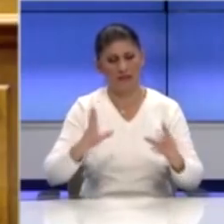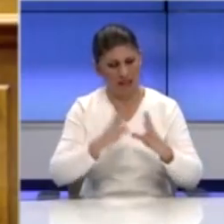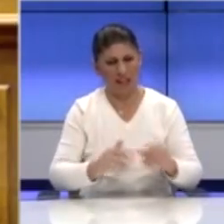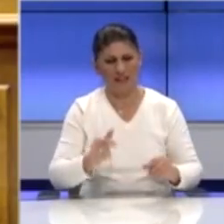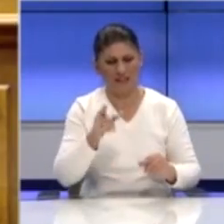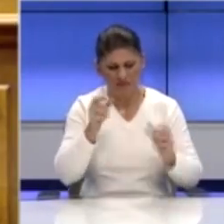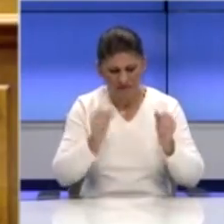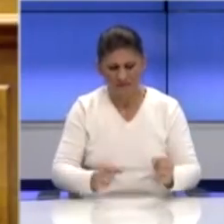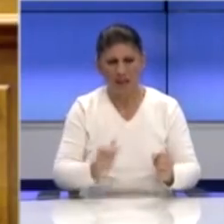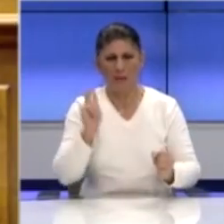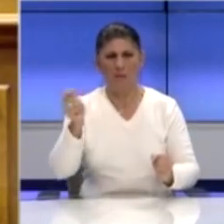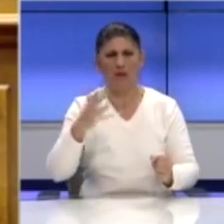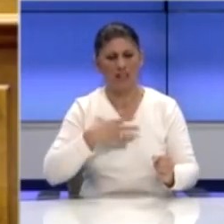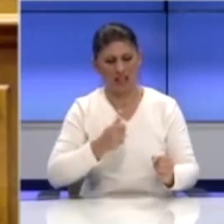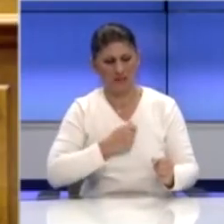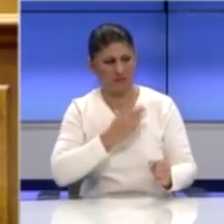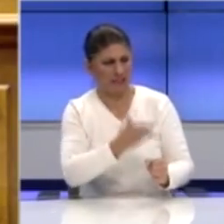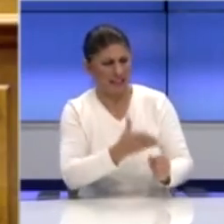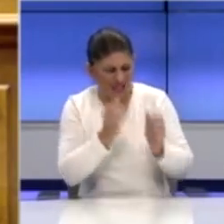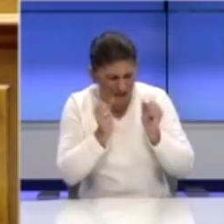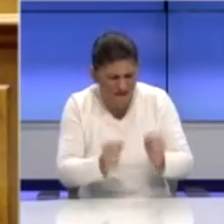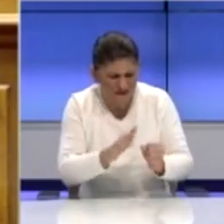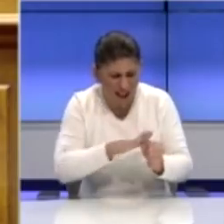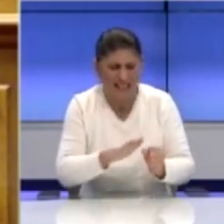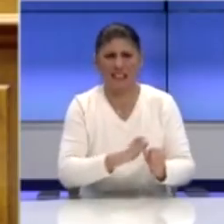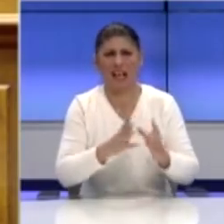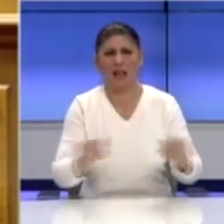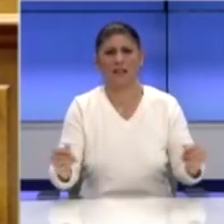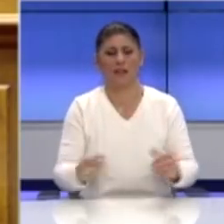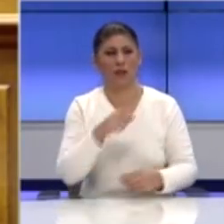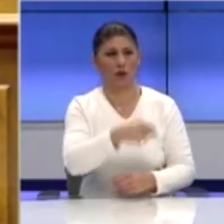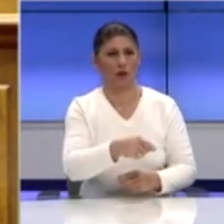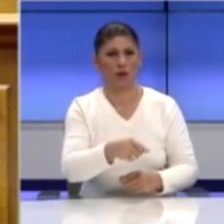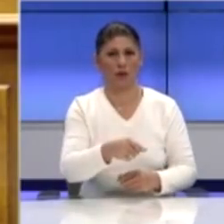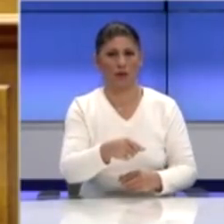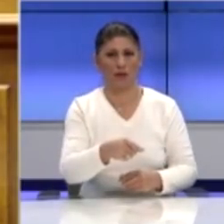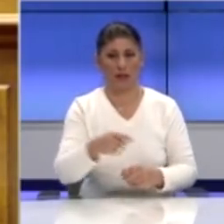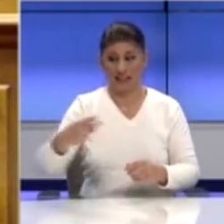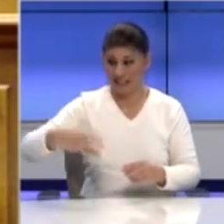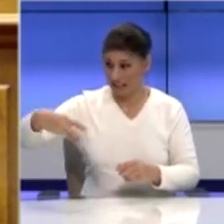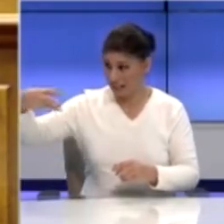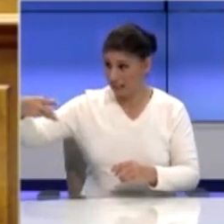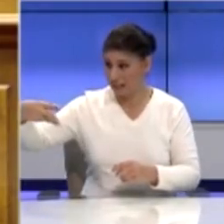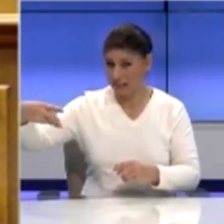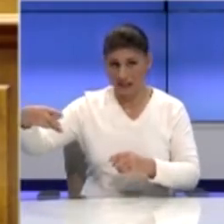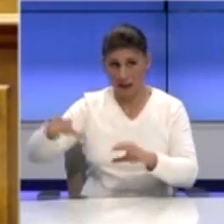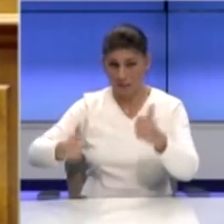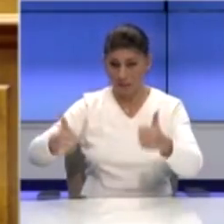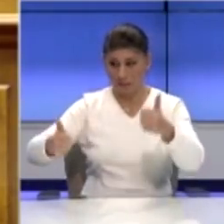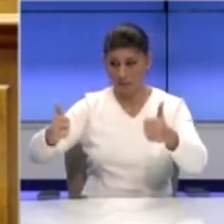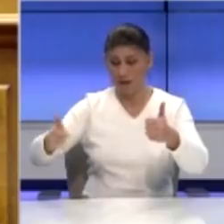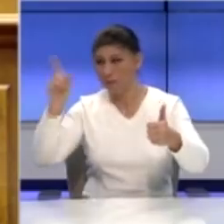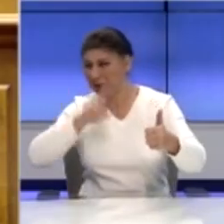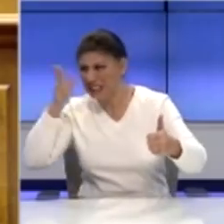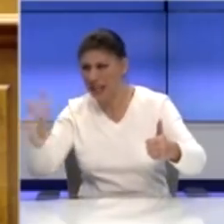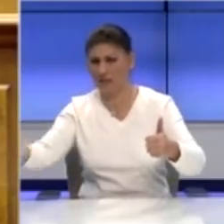την στοιχειώδη πολιτική αξιοπιστία. Συναγωνίζεστε πλέον σε αναξιοπιστία τον ΣΥΡΙΖΑ, που ο